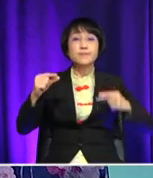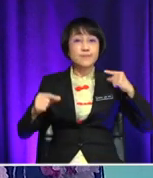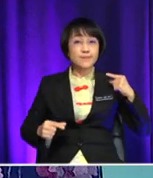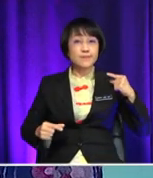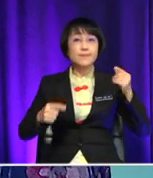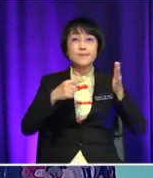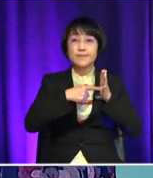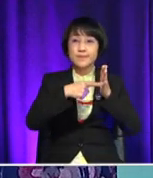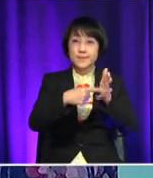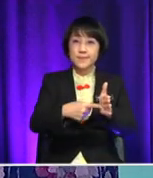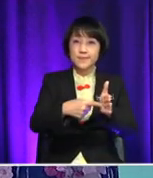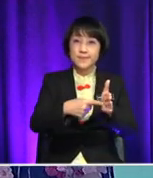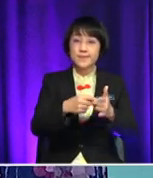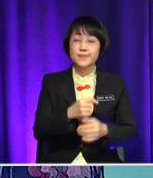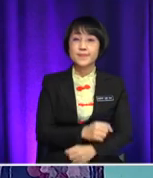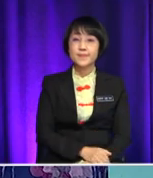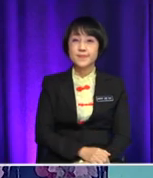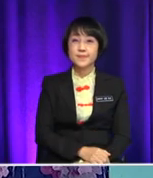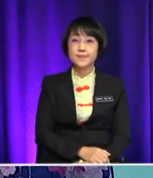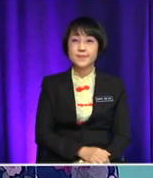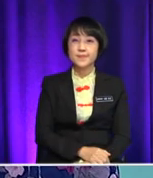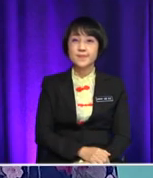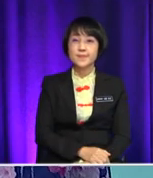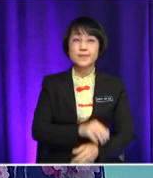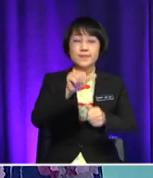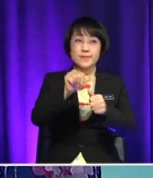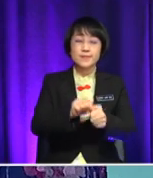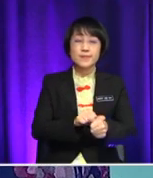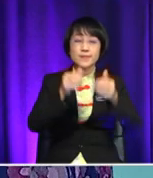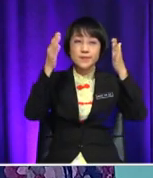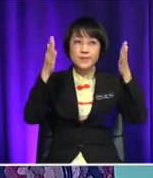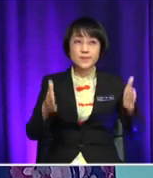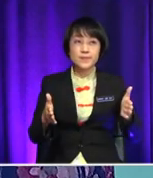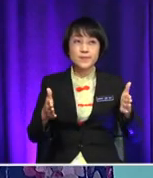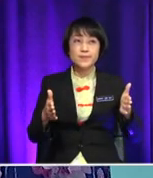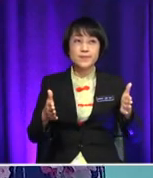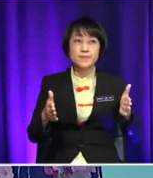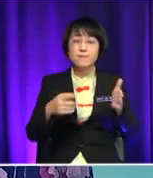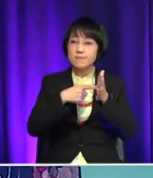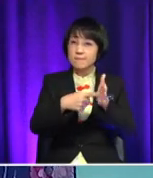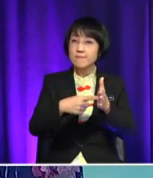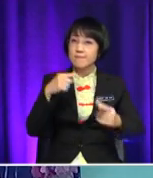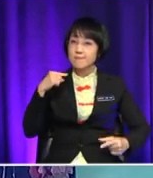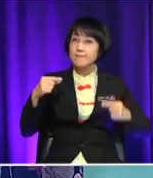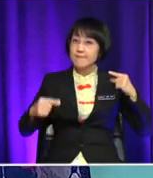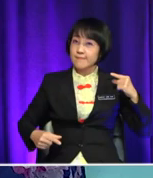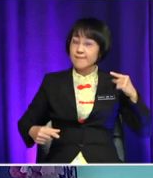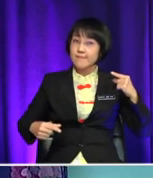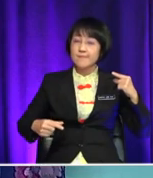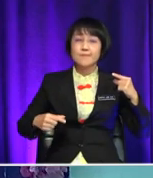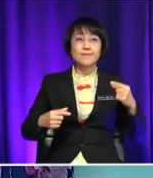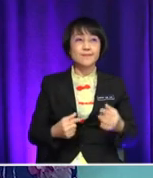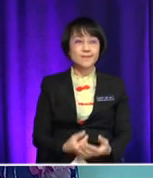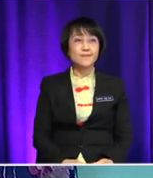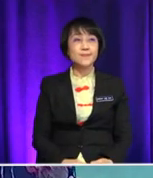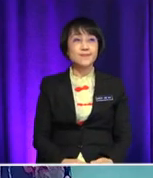sepatu Nyalakan sepatunya setiap orang tuh kena terampil dengan Gayo masing-masing kalau Mira pun dapat siaran meski ada